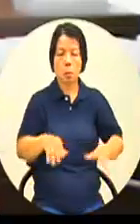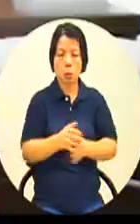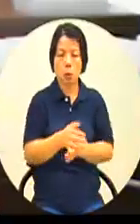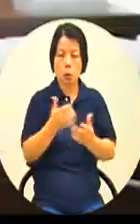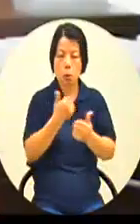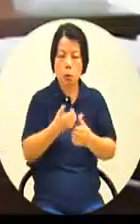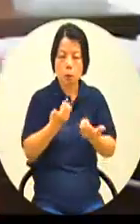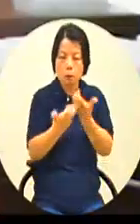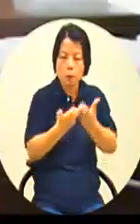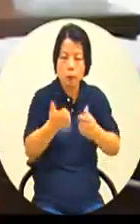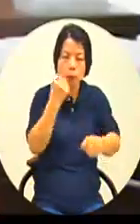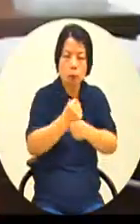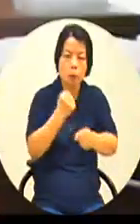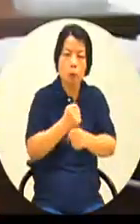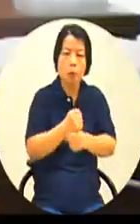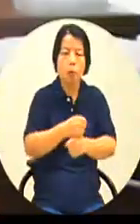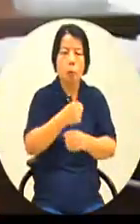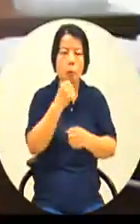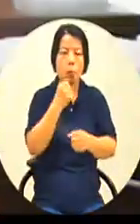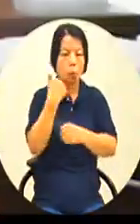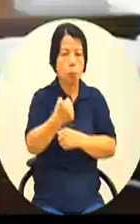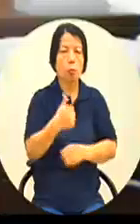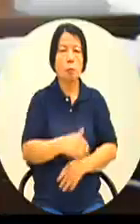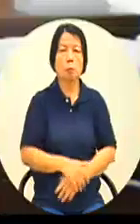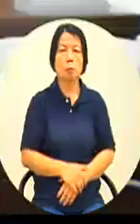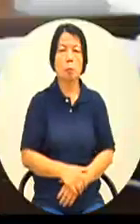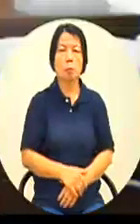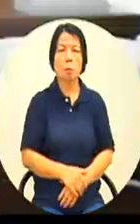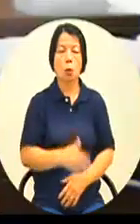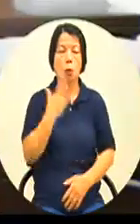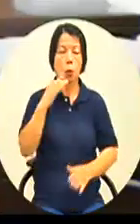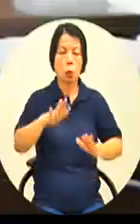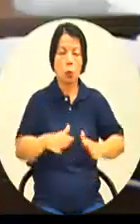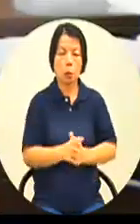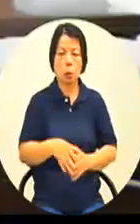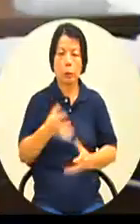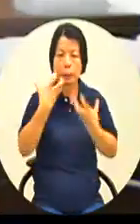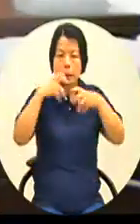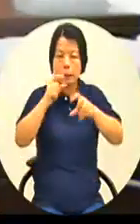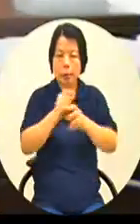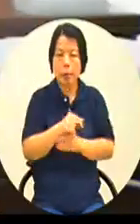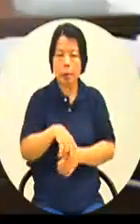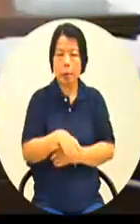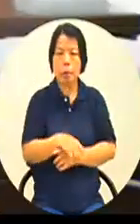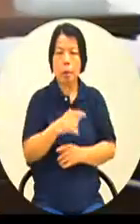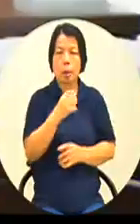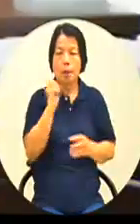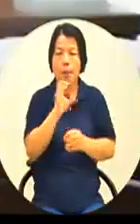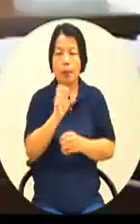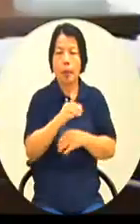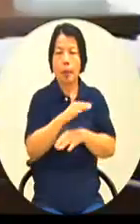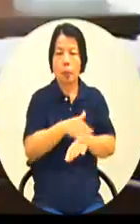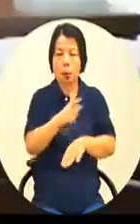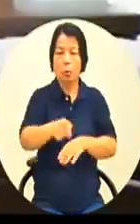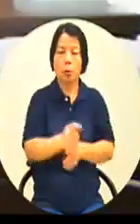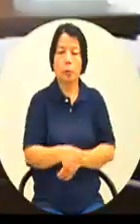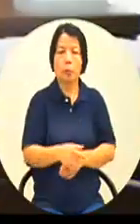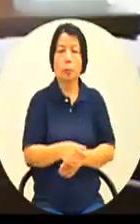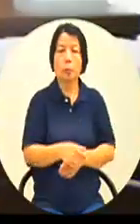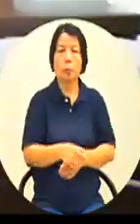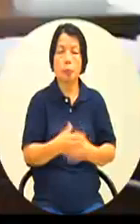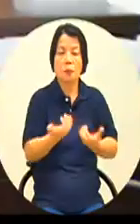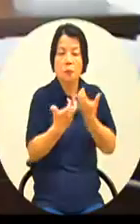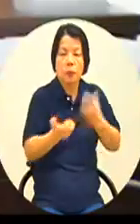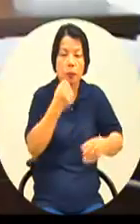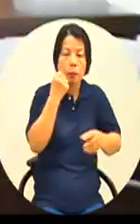啦，好，这个分流我坦白讲如果真的再这样抱怨我会跟我的旗津居民说明分流做得不错，当然偶